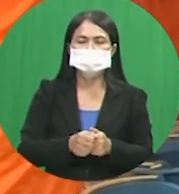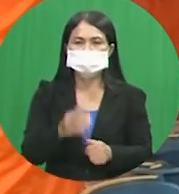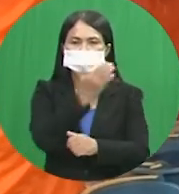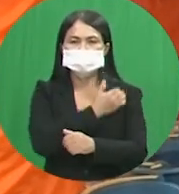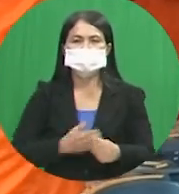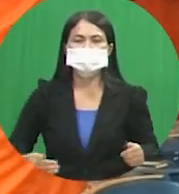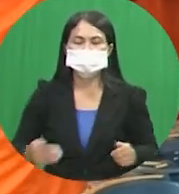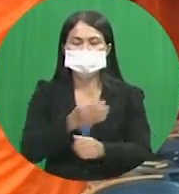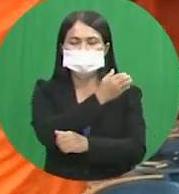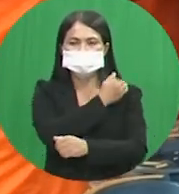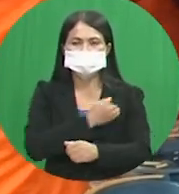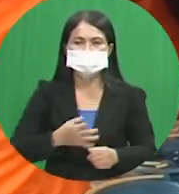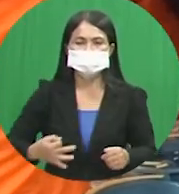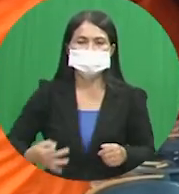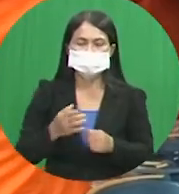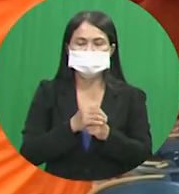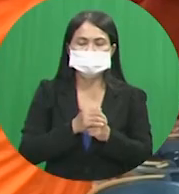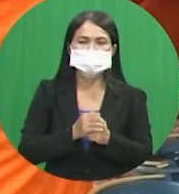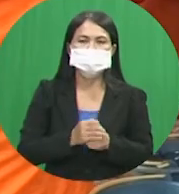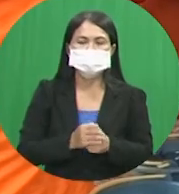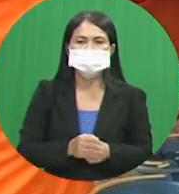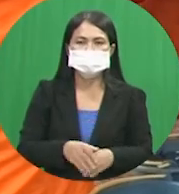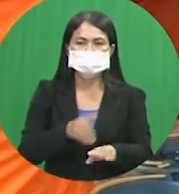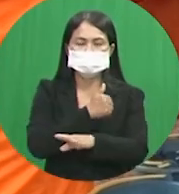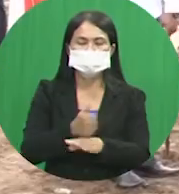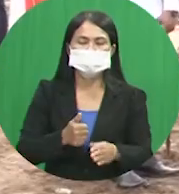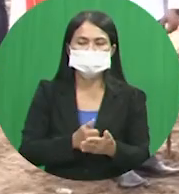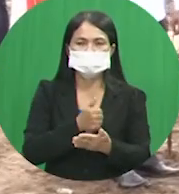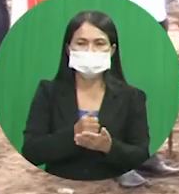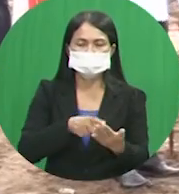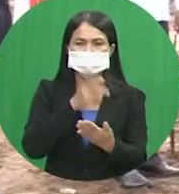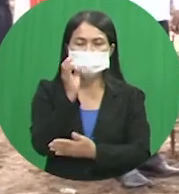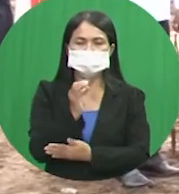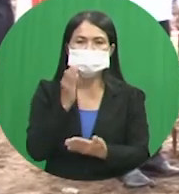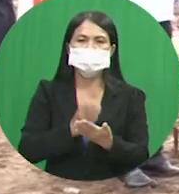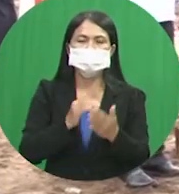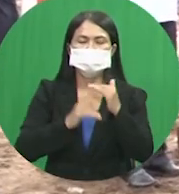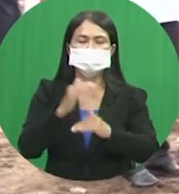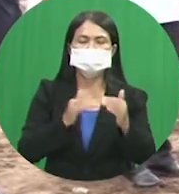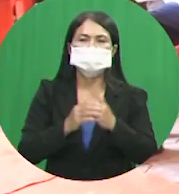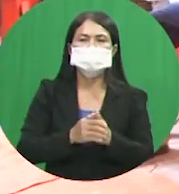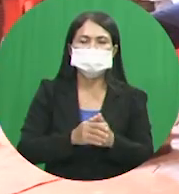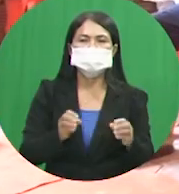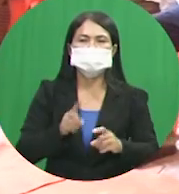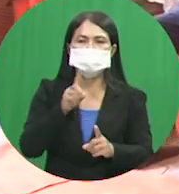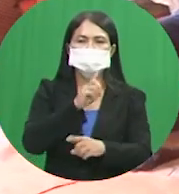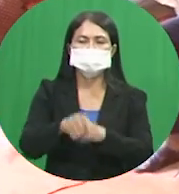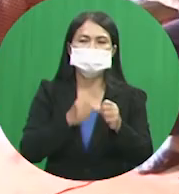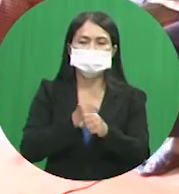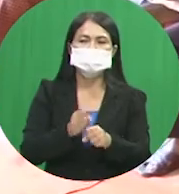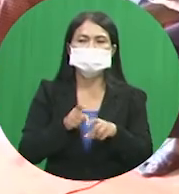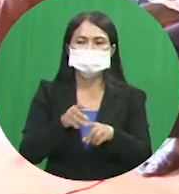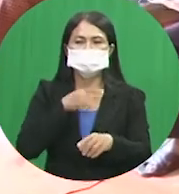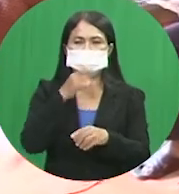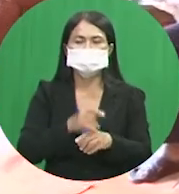ดัชทอมปิสอดวงซาซาตีให้สมรินแปลเหตุทำไมนิกรนั่งบรรจบการสังสรรค์ครอริยะเป๋มันด้อมมันนำพองโป